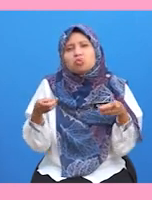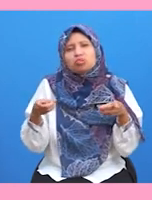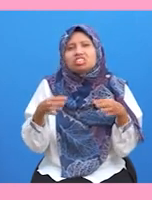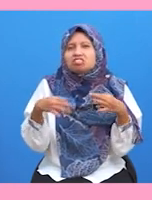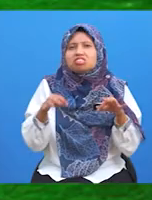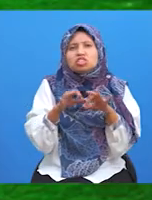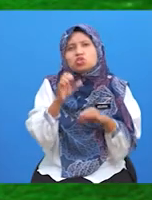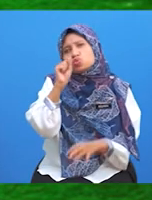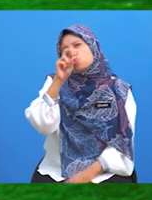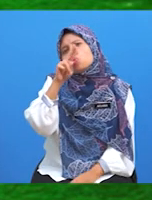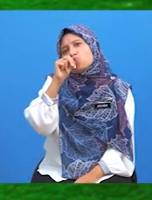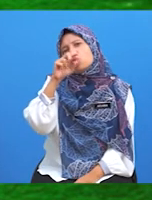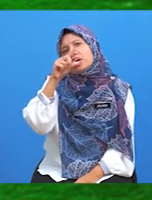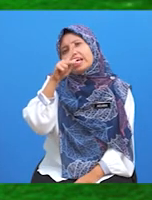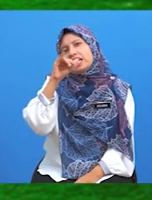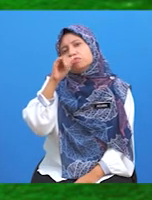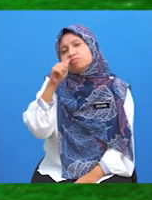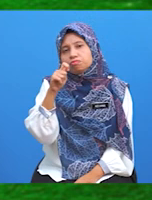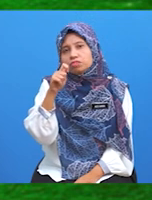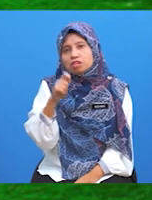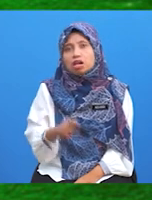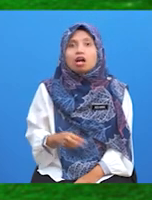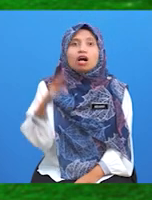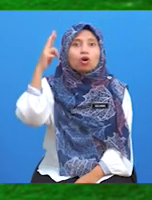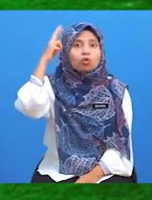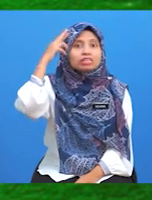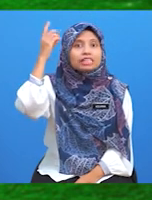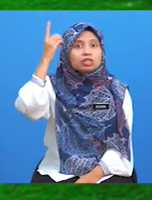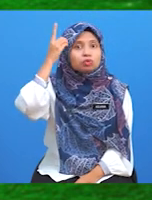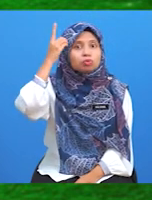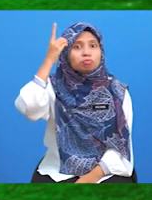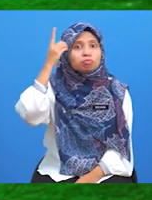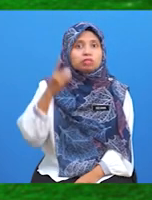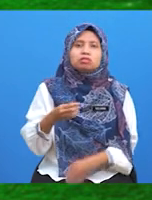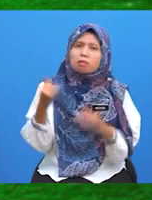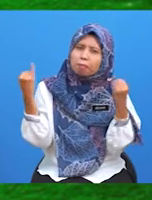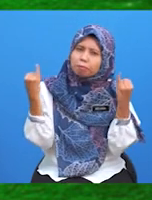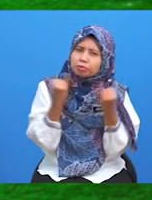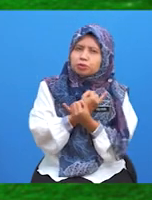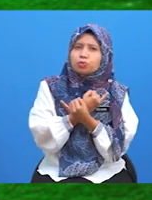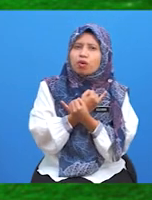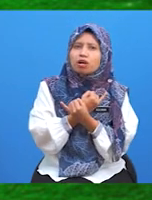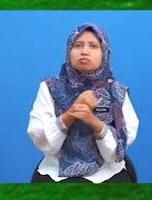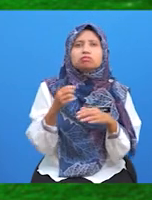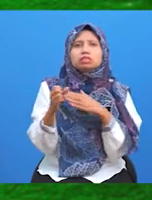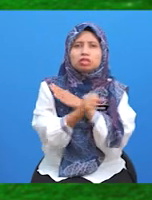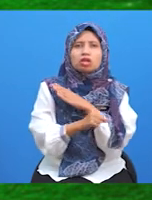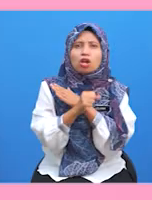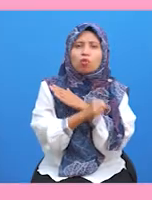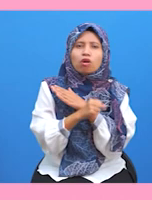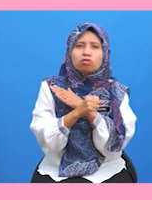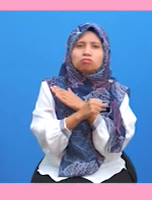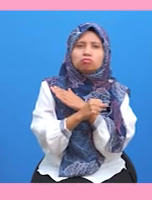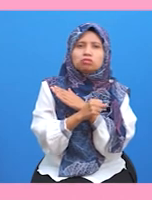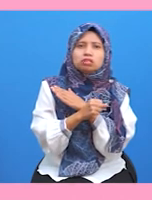berlaku? Rosli Dobie antara pejuang kemerdekaan Sarawak. suasana tegang telah mencapai